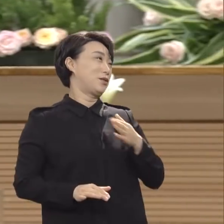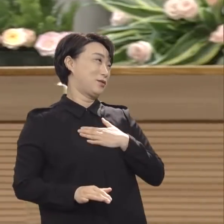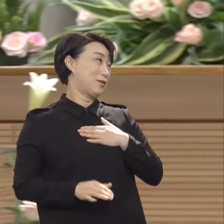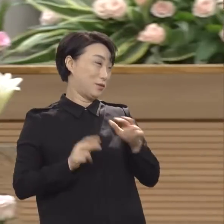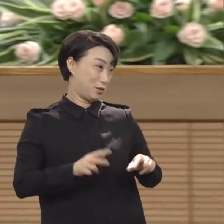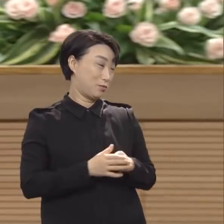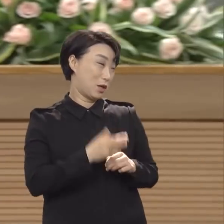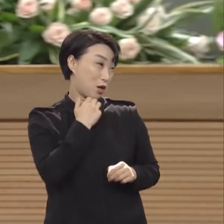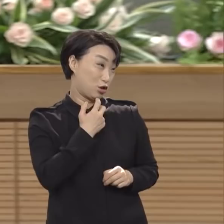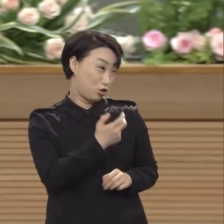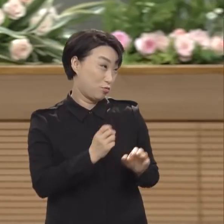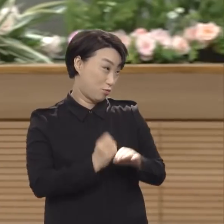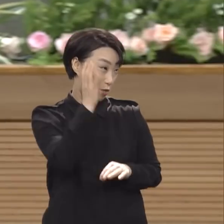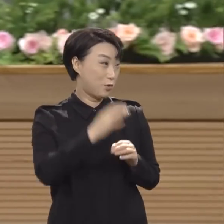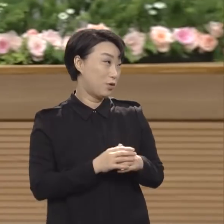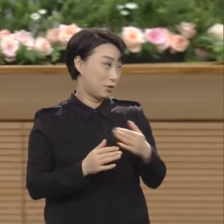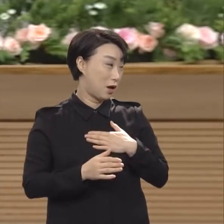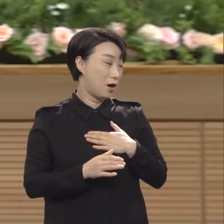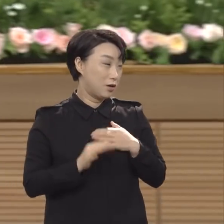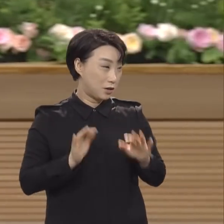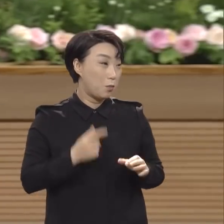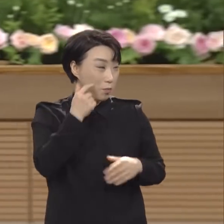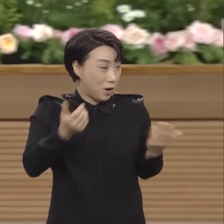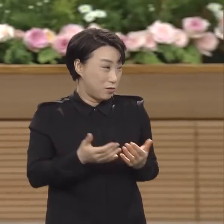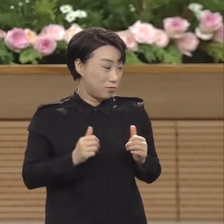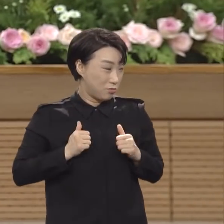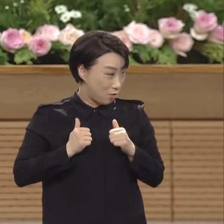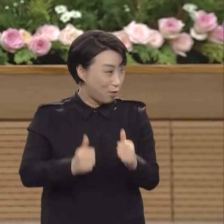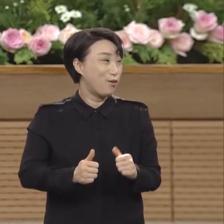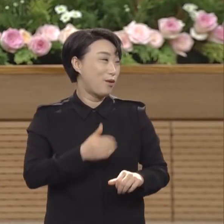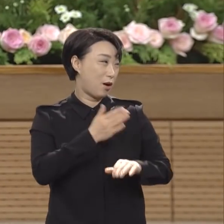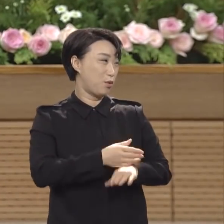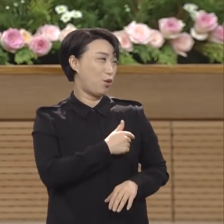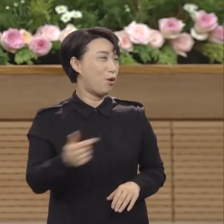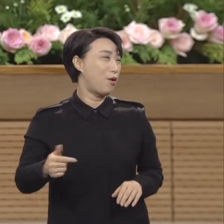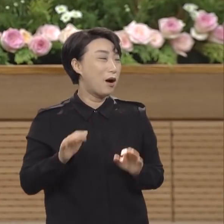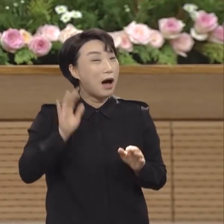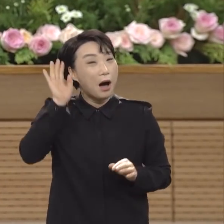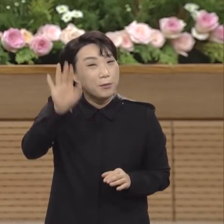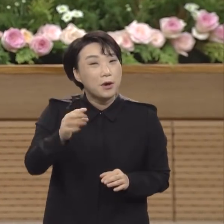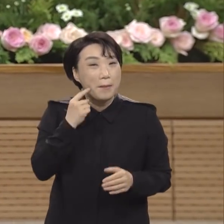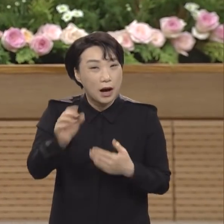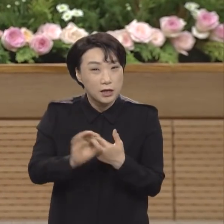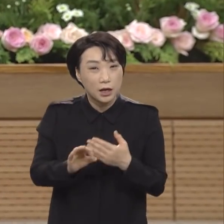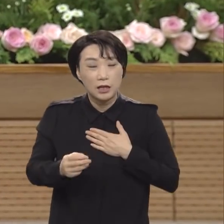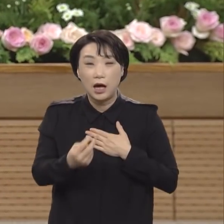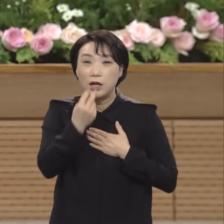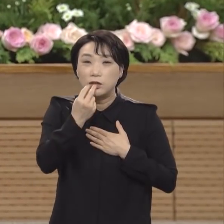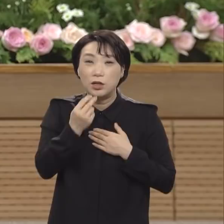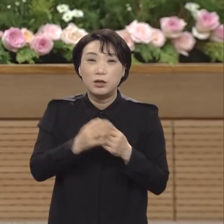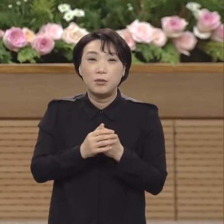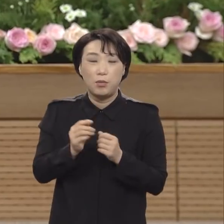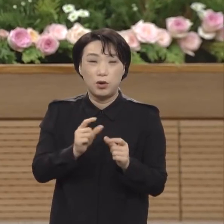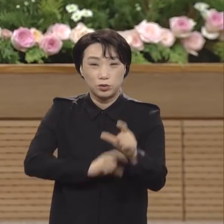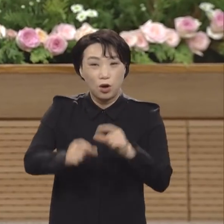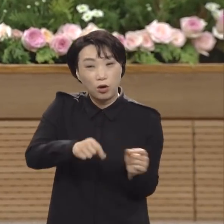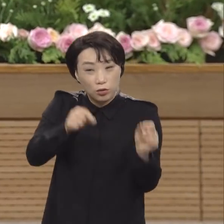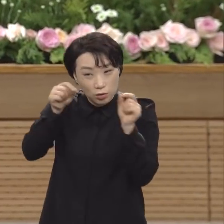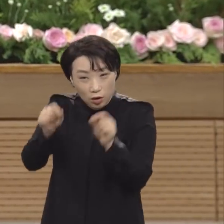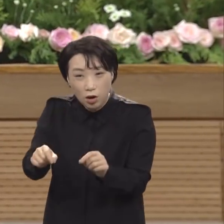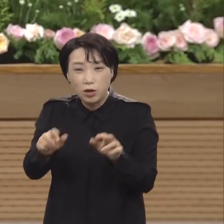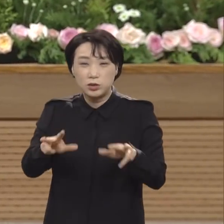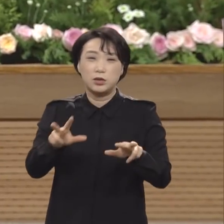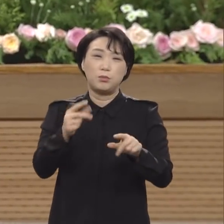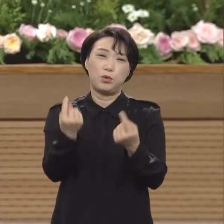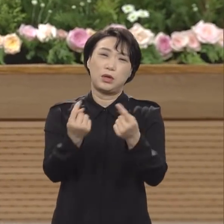예, 앞으로도 내게 시간을 주신다면 지금보다 더 큰 일을 해보고 싶다 그